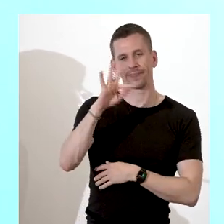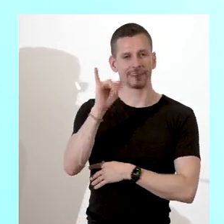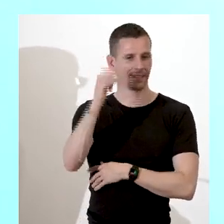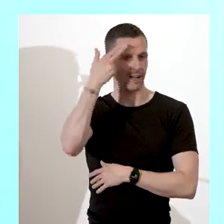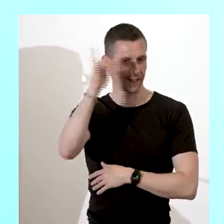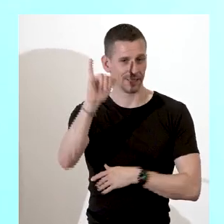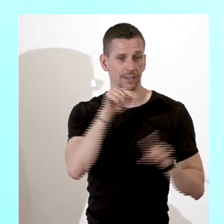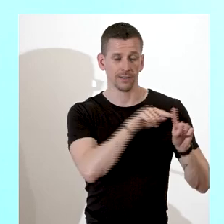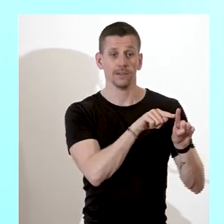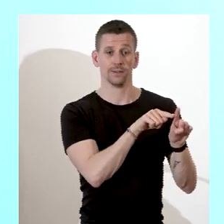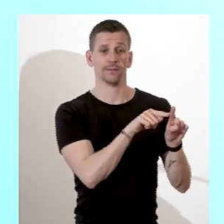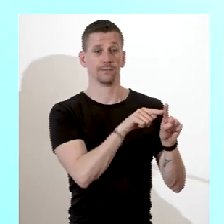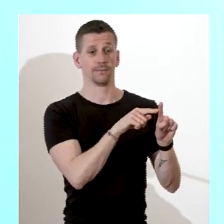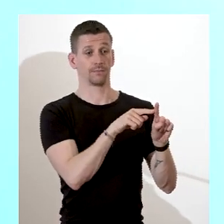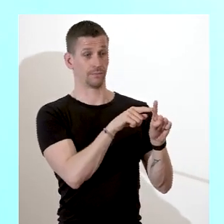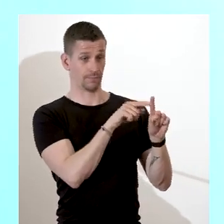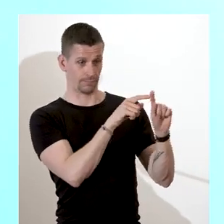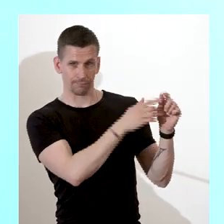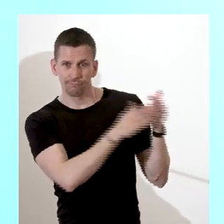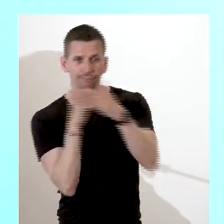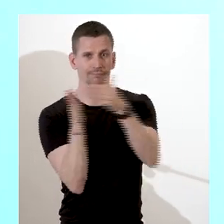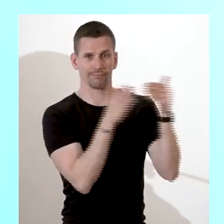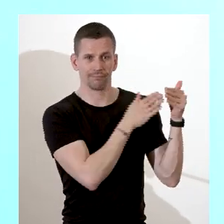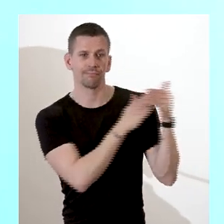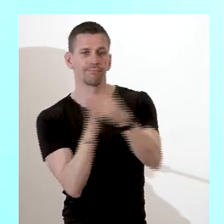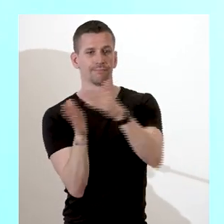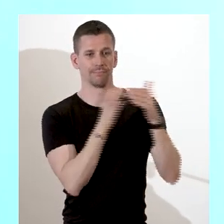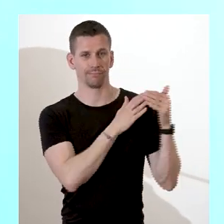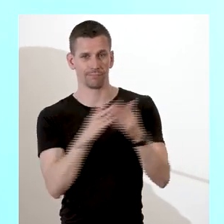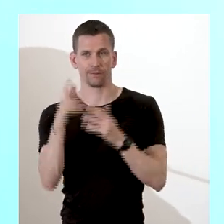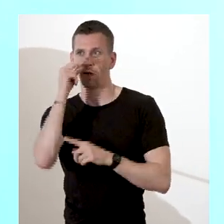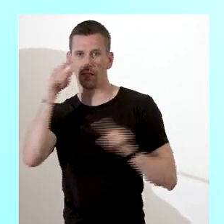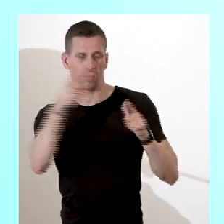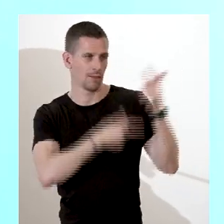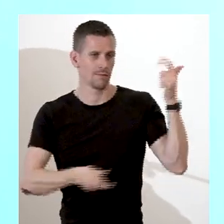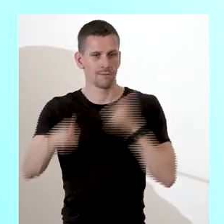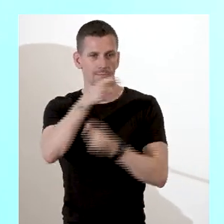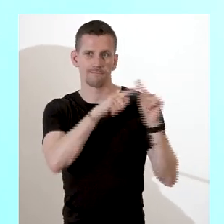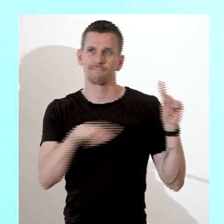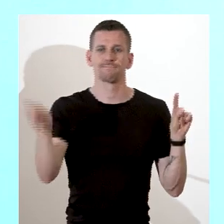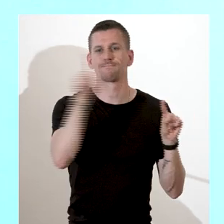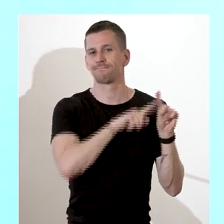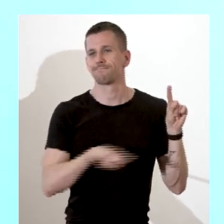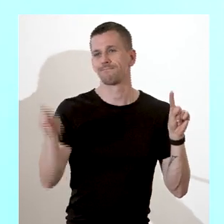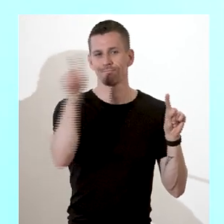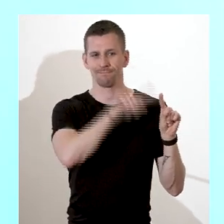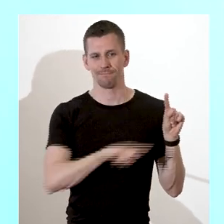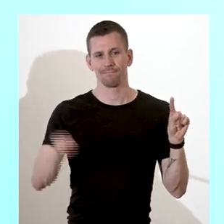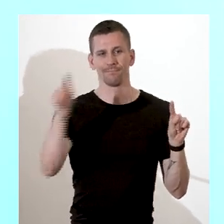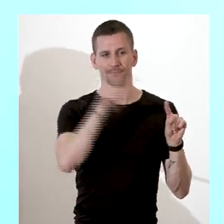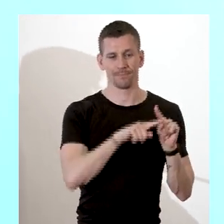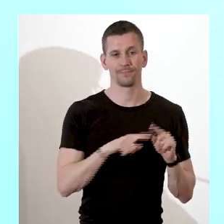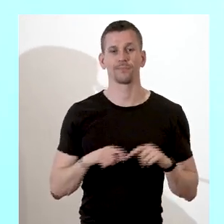dont Nantes était le principal port français. Entre le milieu du XVIIe siècle et le milieu du XIXe